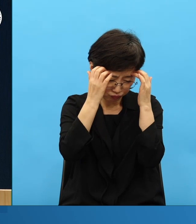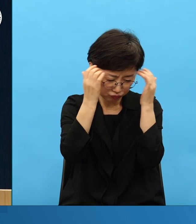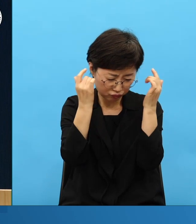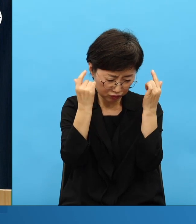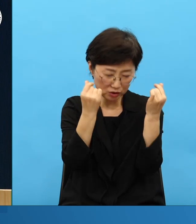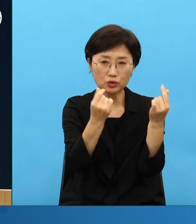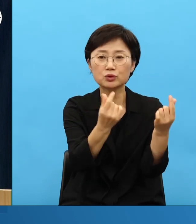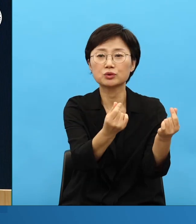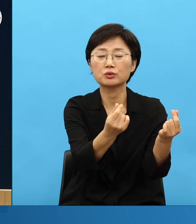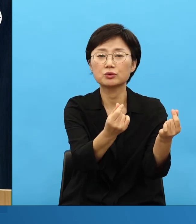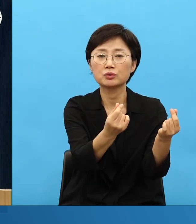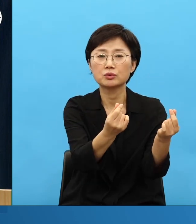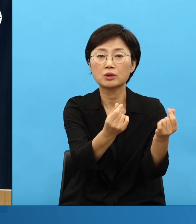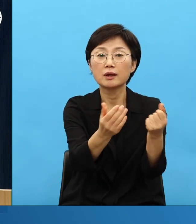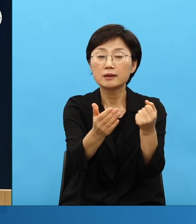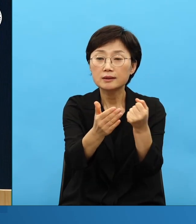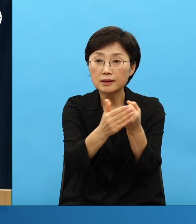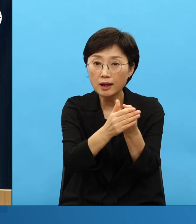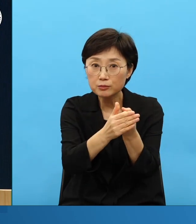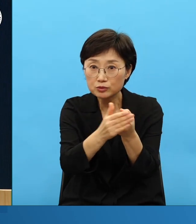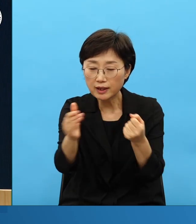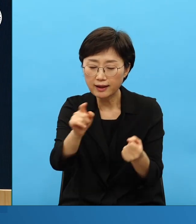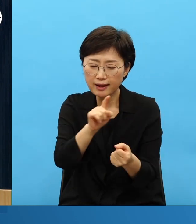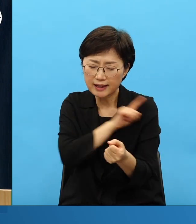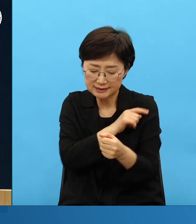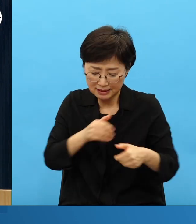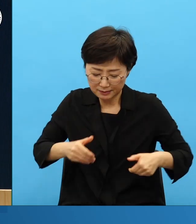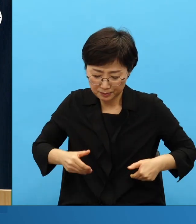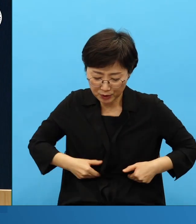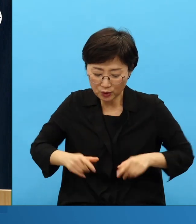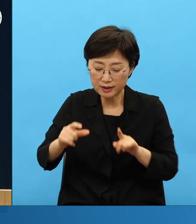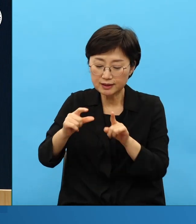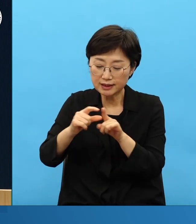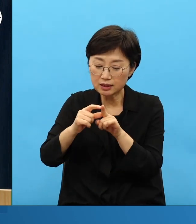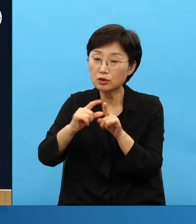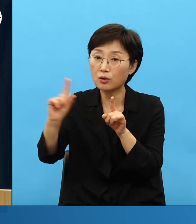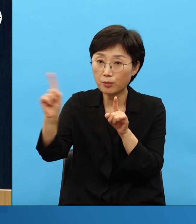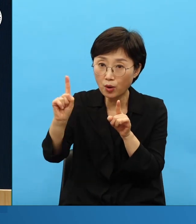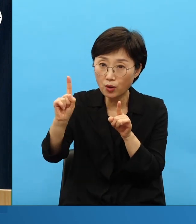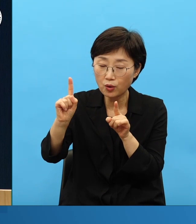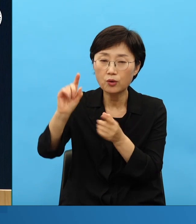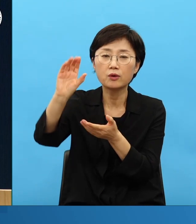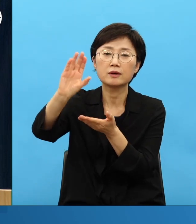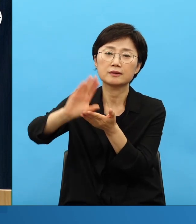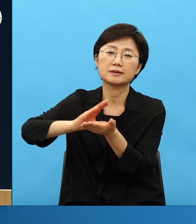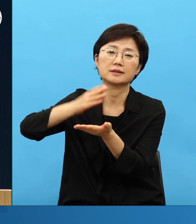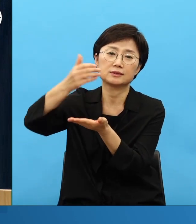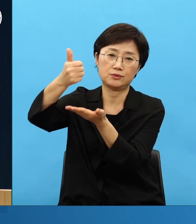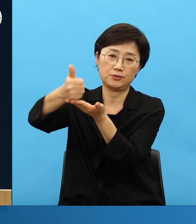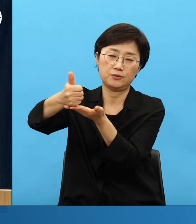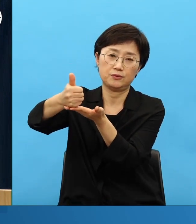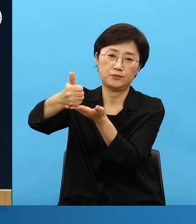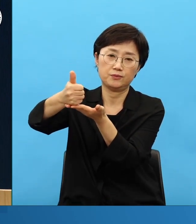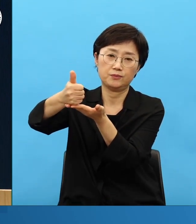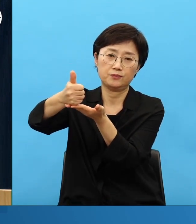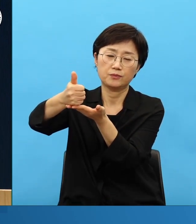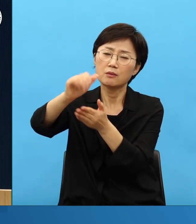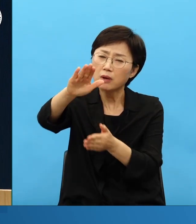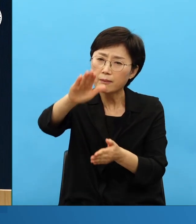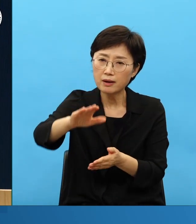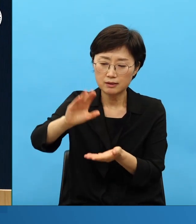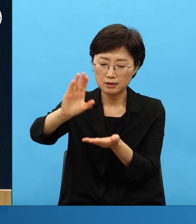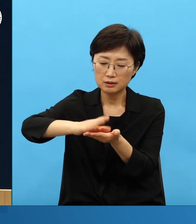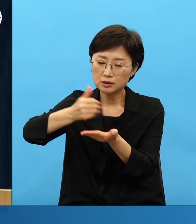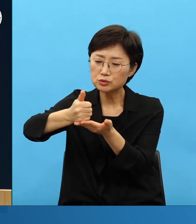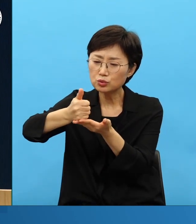누구냐? 그리스도입니다. And that's why the term, the name that is most needed for all humankind is the Christ. 그러면 그리스도가 누구냐는 겁니다.